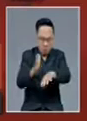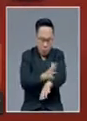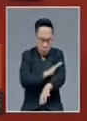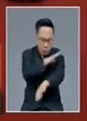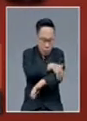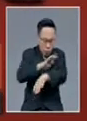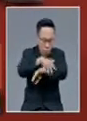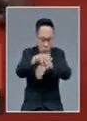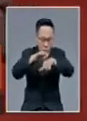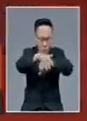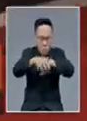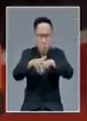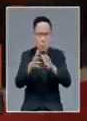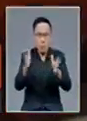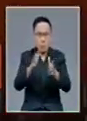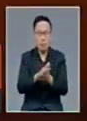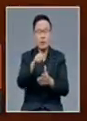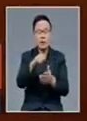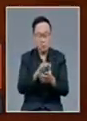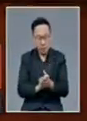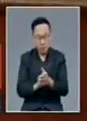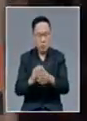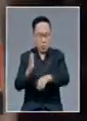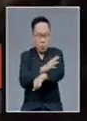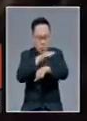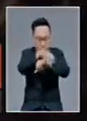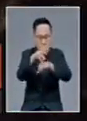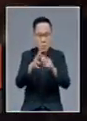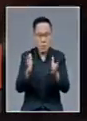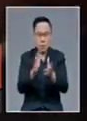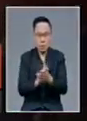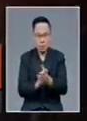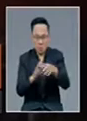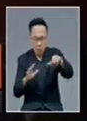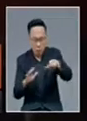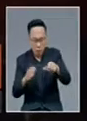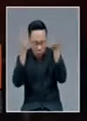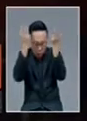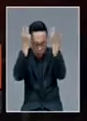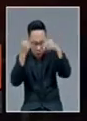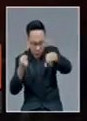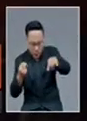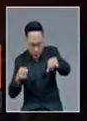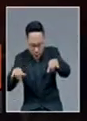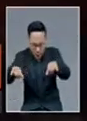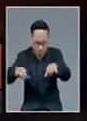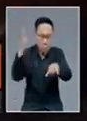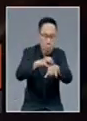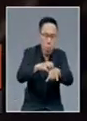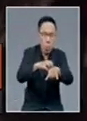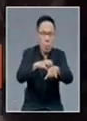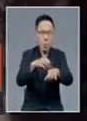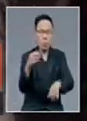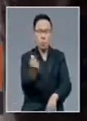มันเลยล่าได้ครับเพราะไม่มีใครกลัว เออแล้วก็จู่ๆก็แบบ จู่ๆก็แบบจะกระโจนเข้าไปเลย คือเหยื่อนึกว่าจะมาเล่นด้วยไง หน้าตา